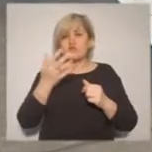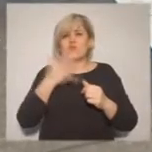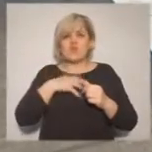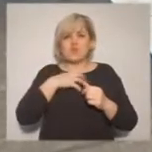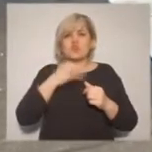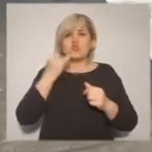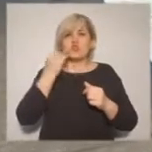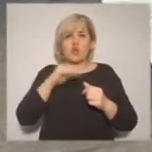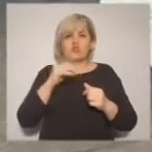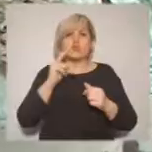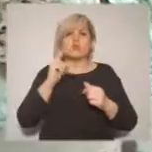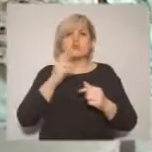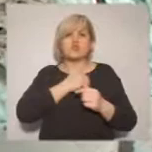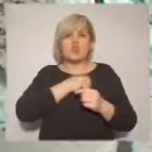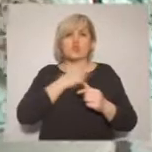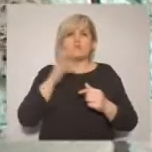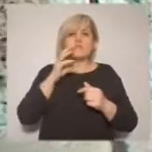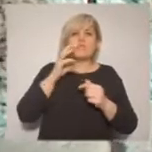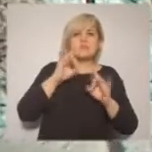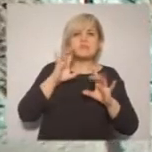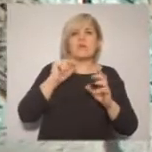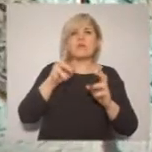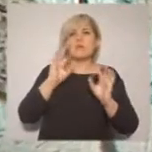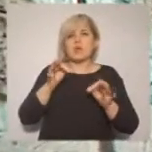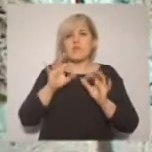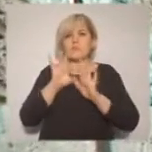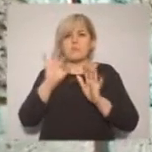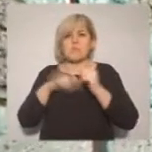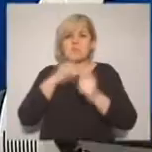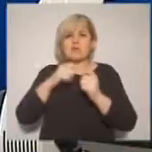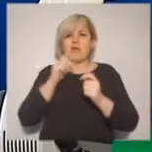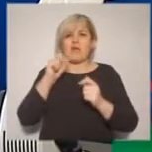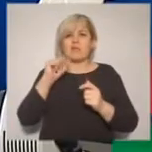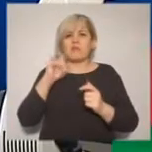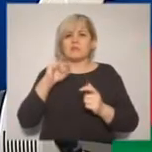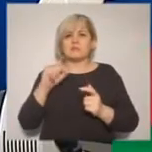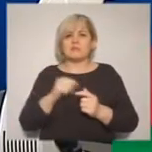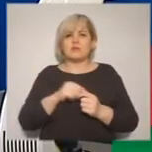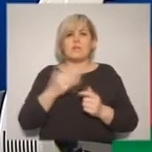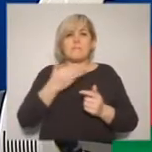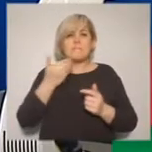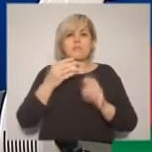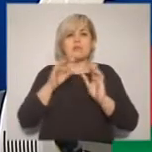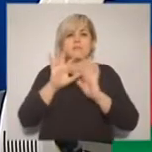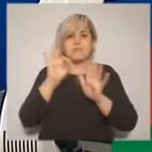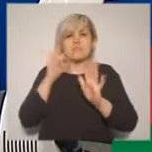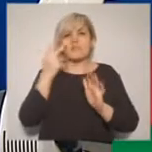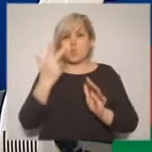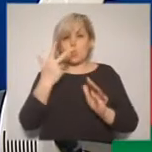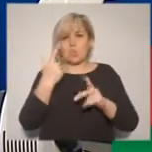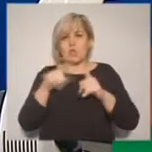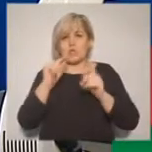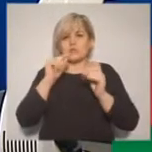К сожалению, не все терапевты объясняют, как правильно собрать материал для анализа. Мы берем из